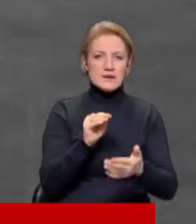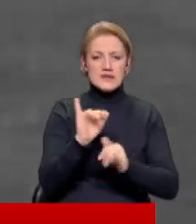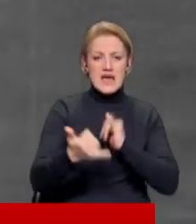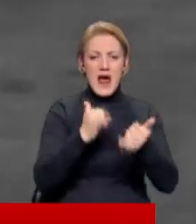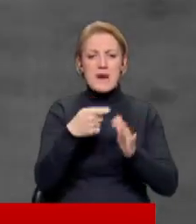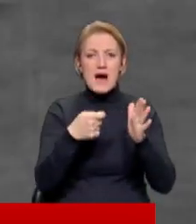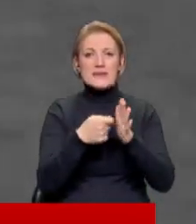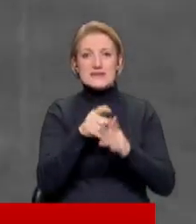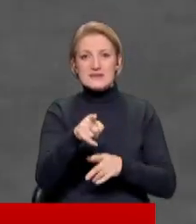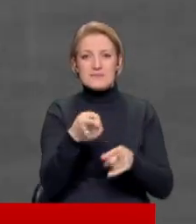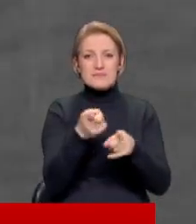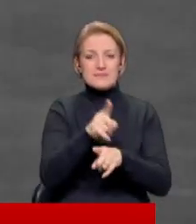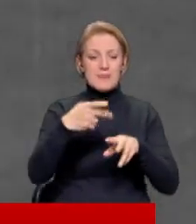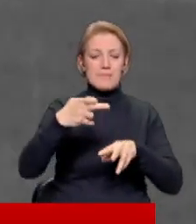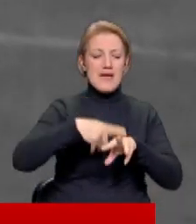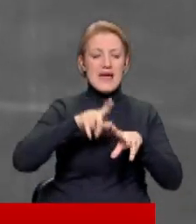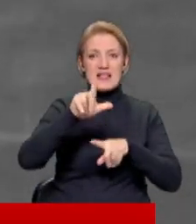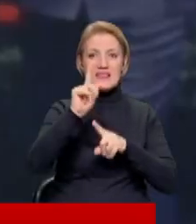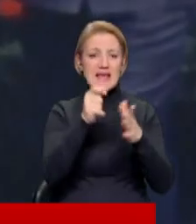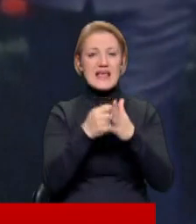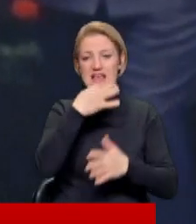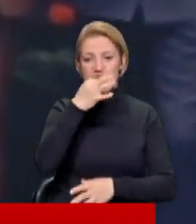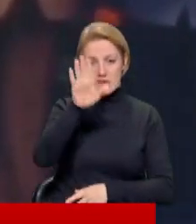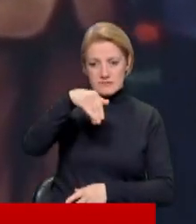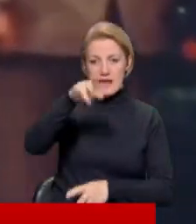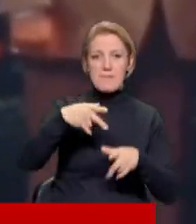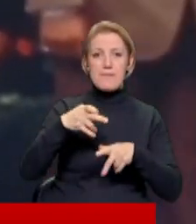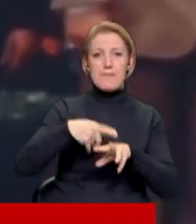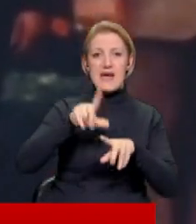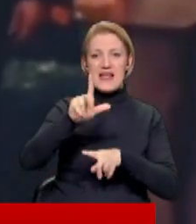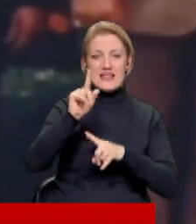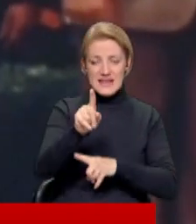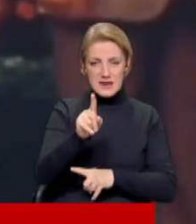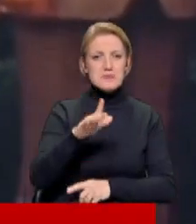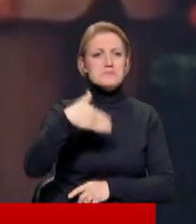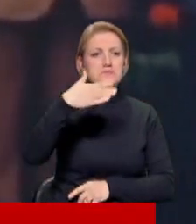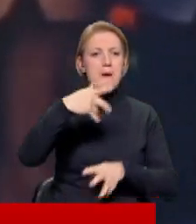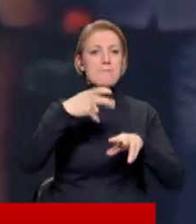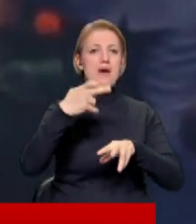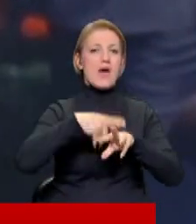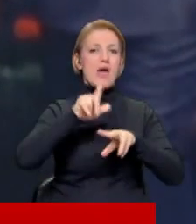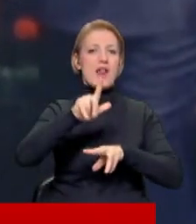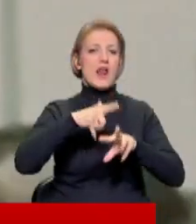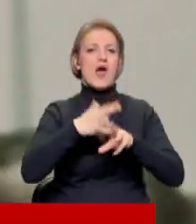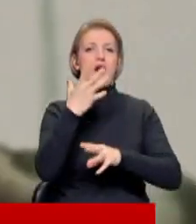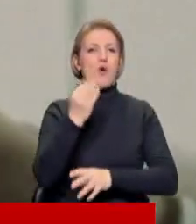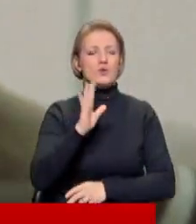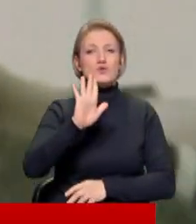yaramaz anlamına gelen Pele ifadesiyle çağırıyordu. Pele zamanla Pele oldu, gerçek adının önüne